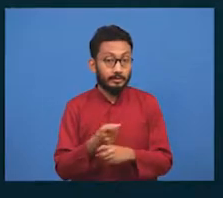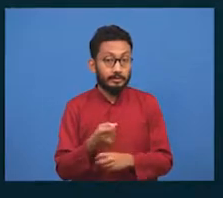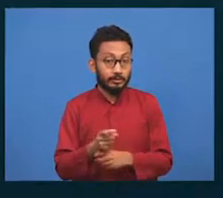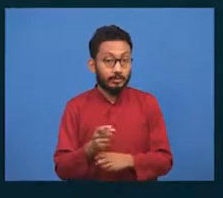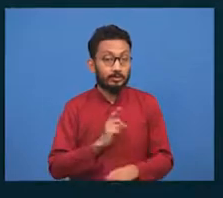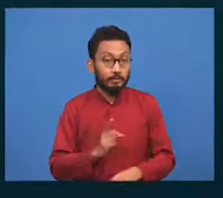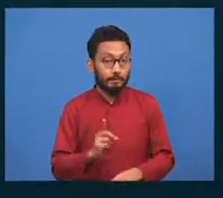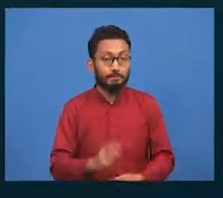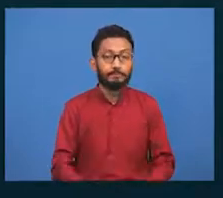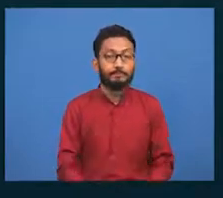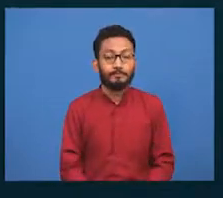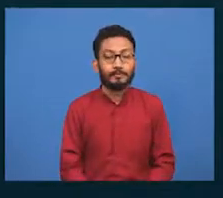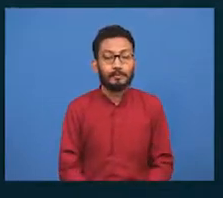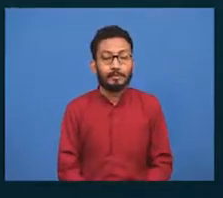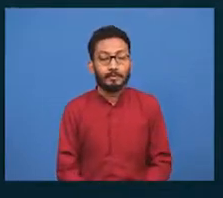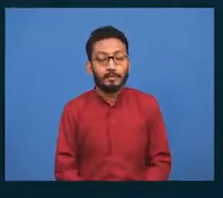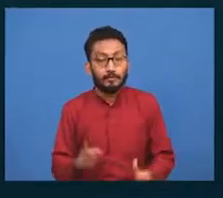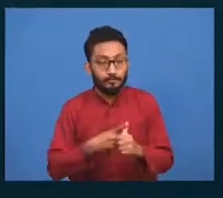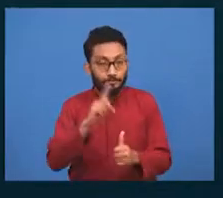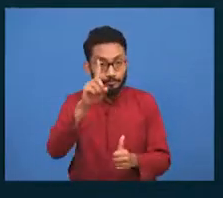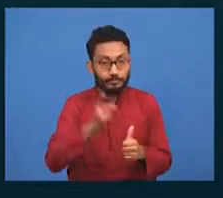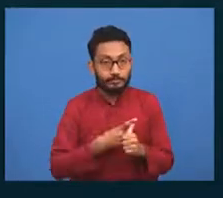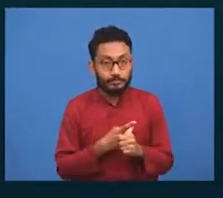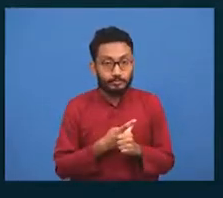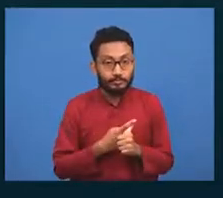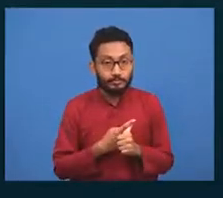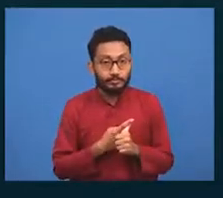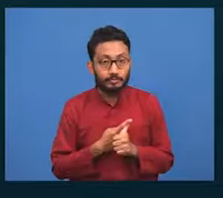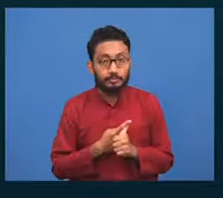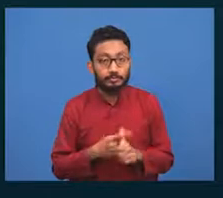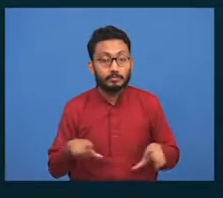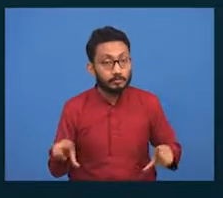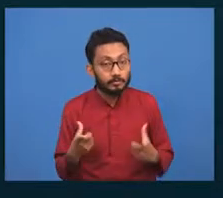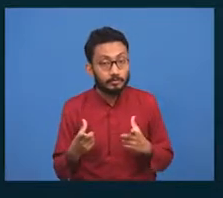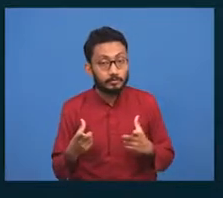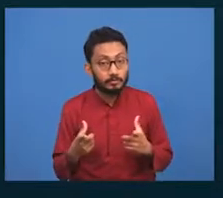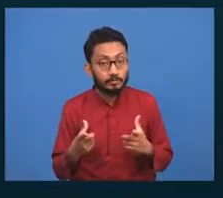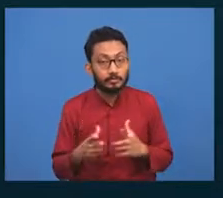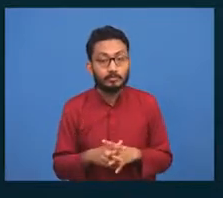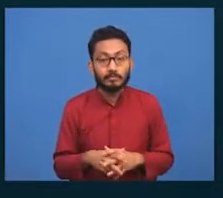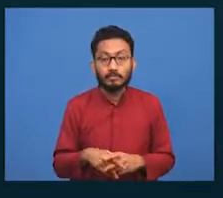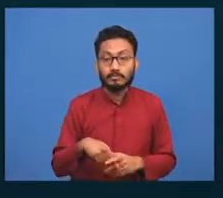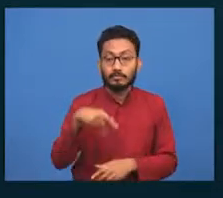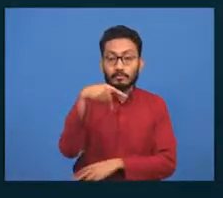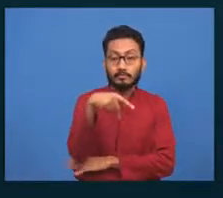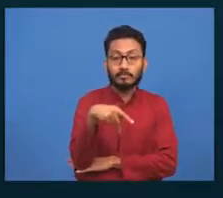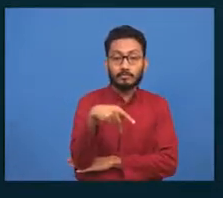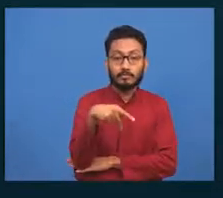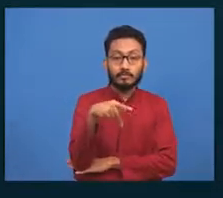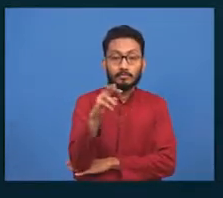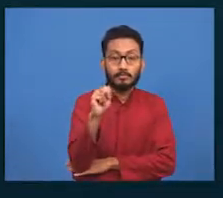Perkara yang mempersendakan agama yang pertama ialah melaksanakan pentafsiran terhadap ayat-ayat